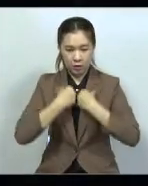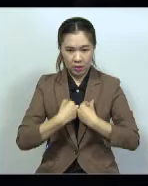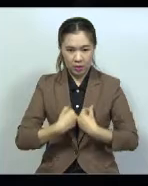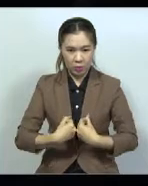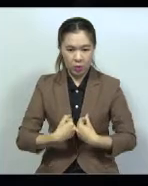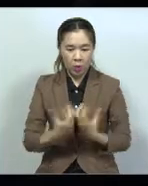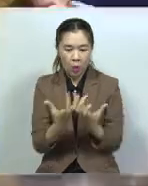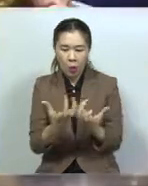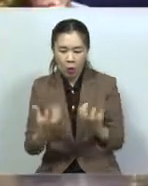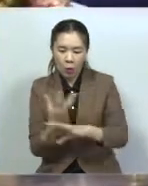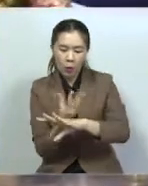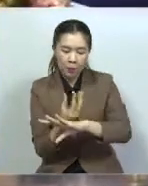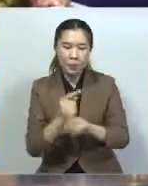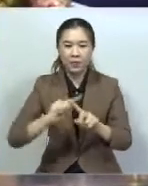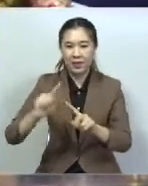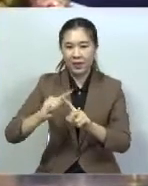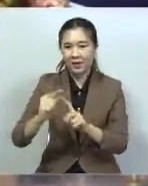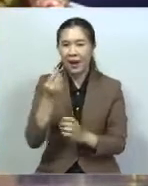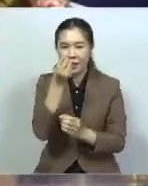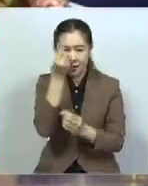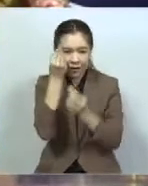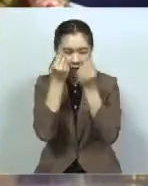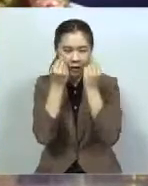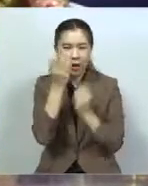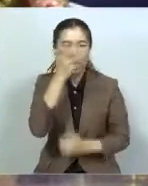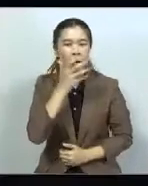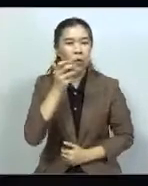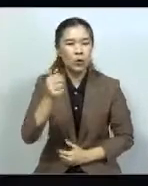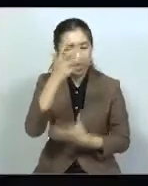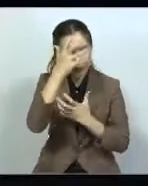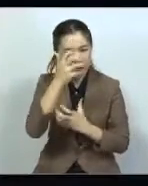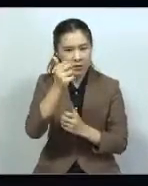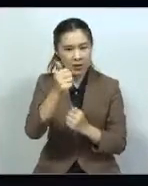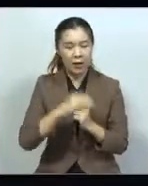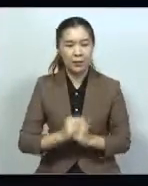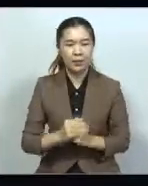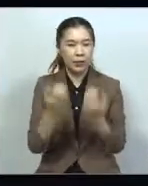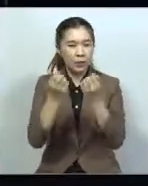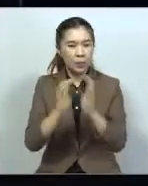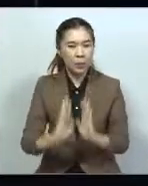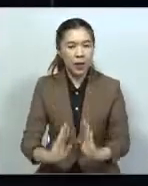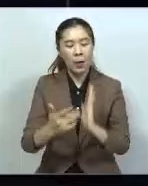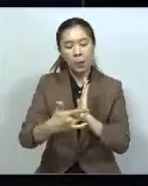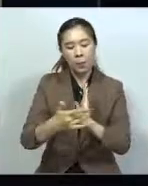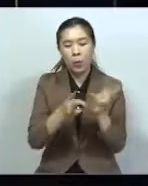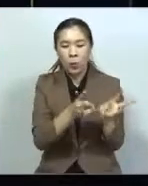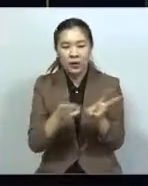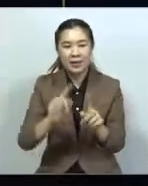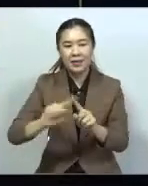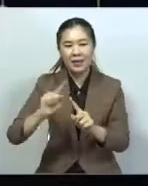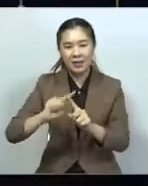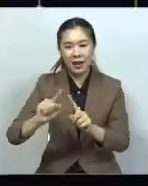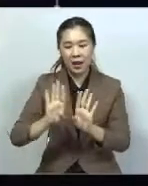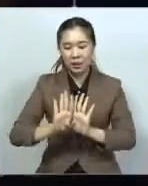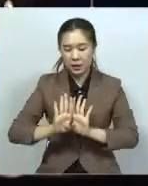เครื่องประดับโขนชุดใหม่พัฒนาการแต่งหน้าให้งดงามดึงดูดความสนใจพัฒนารูปแบบและเทคนิคการแสดงฉาก